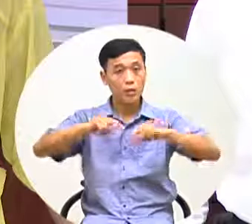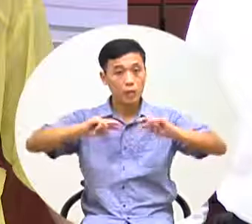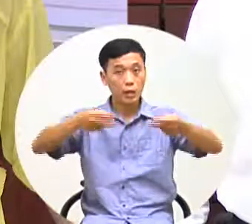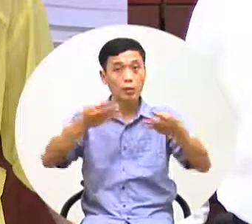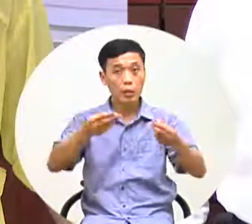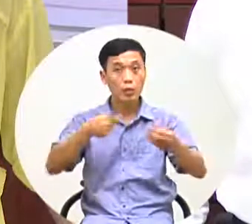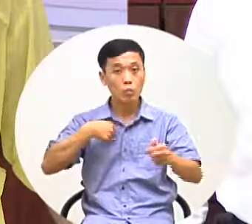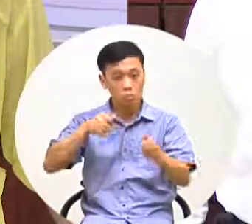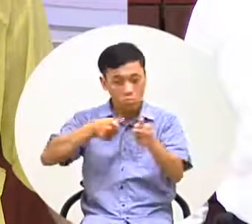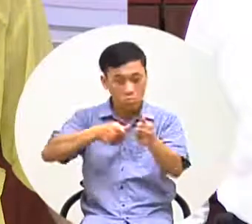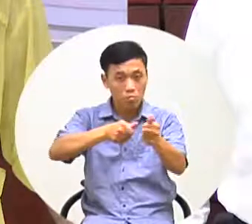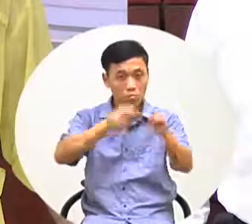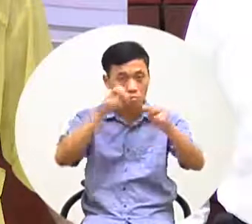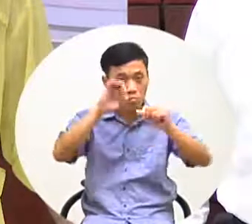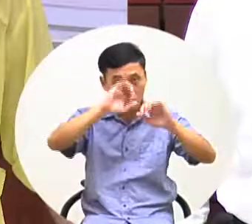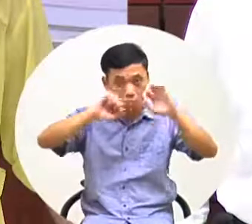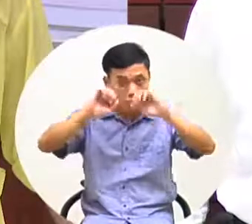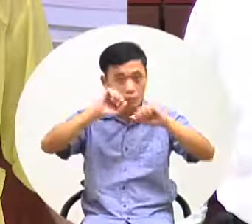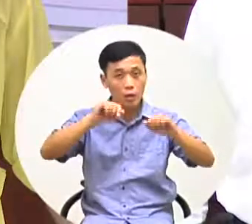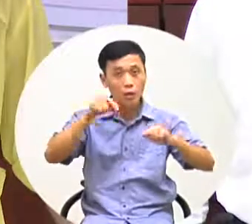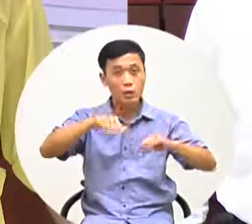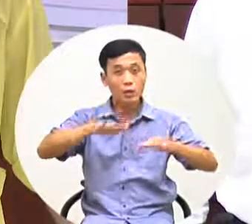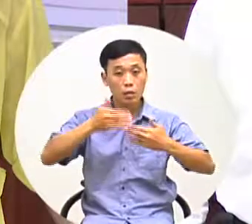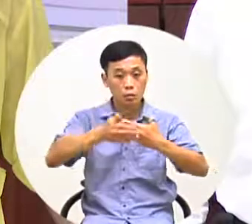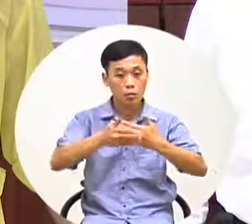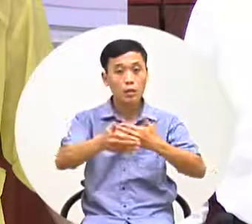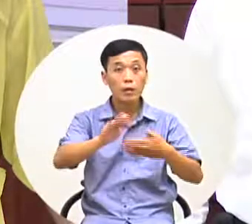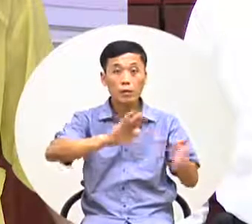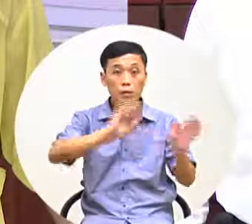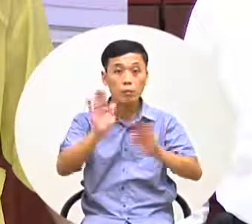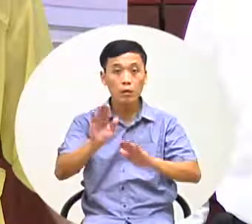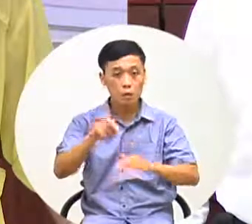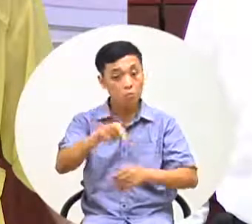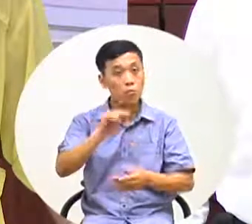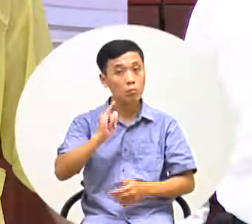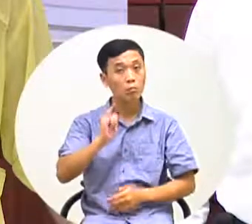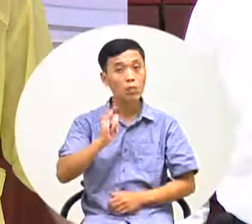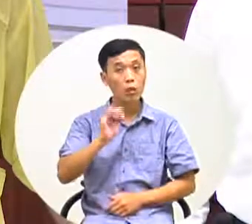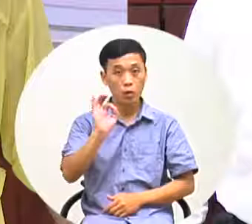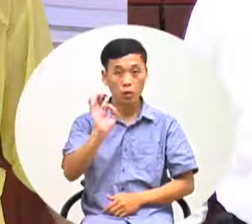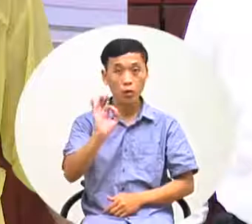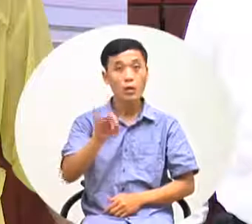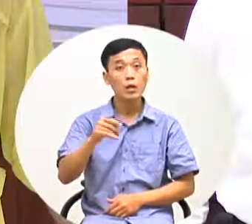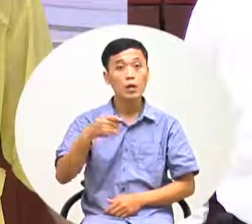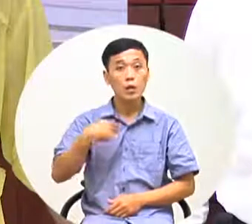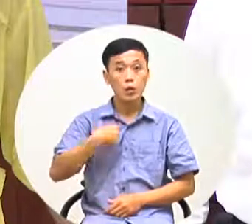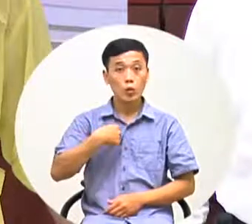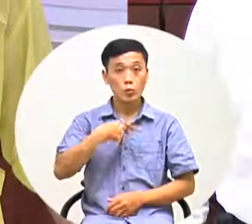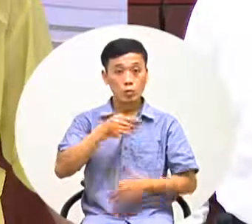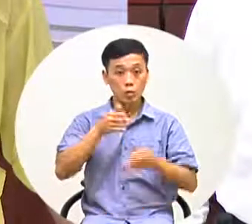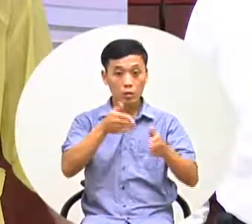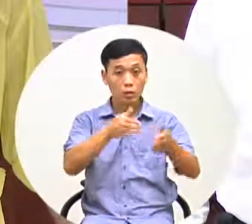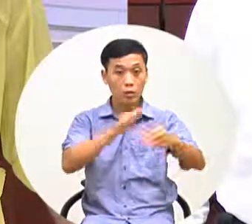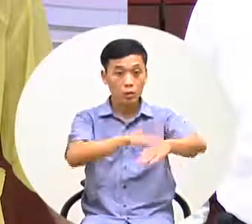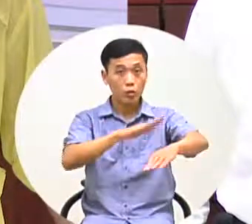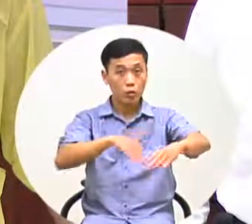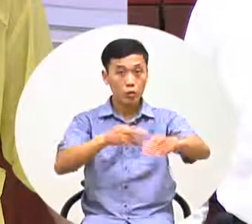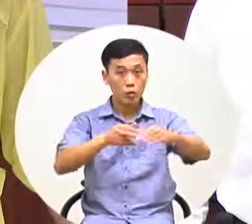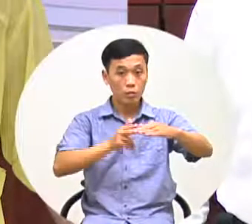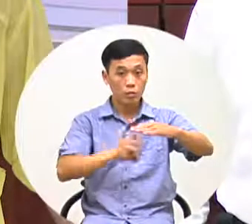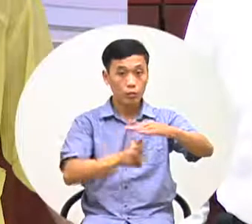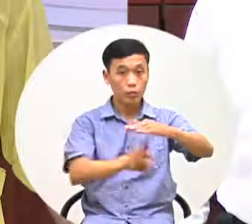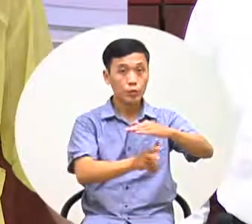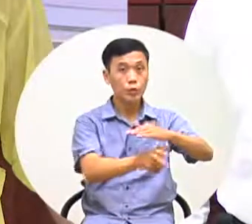际的进度也是 OK 的，只是在我们走营地下道的部分。有稍微因为沙涌的部